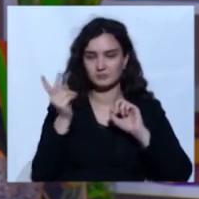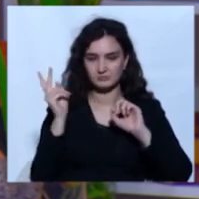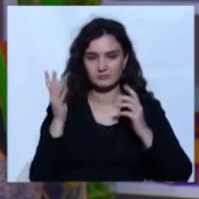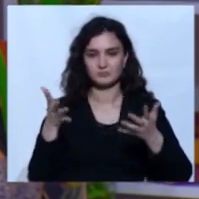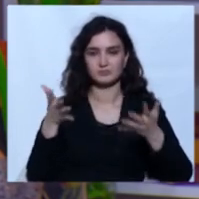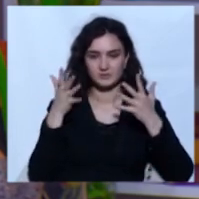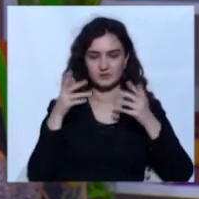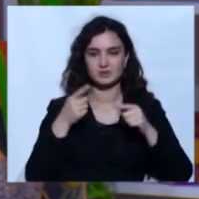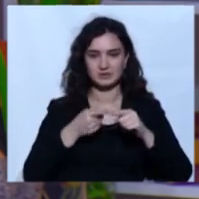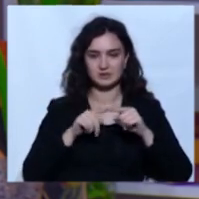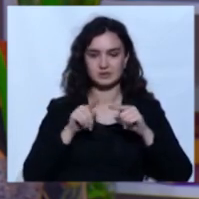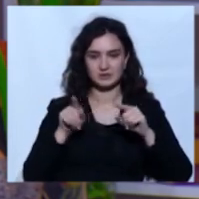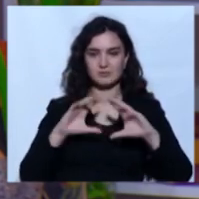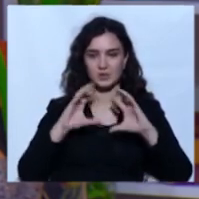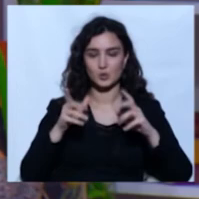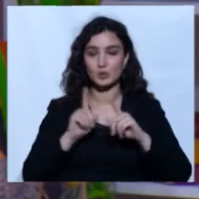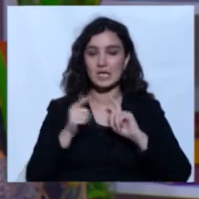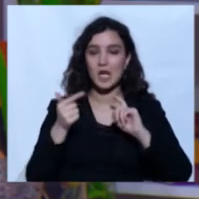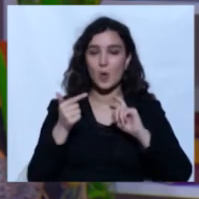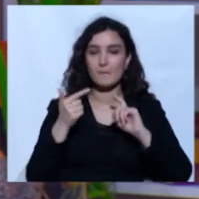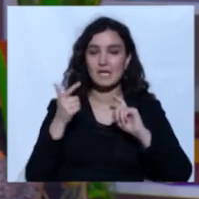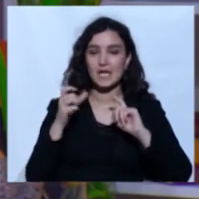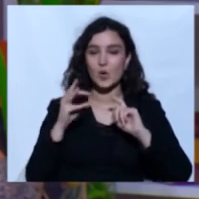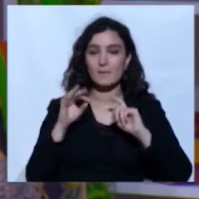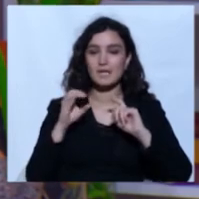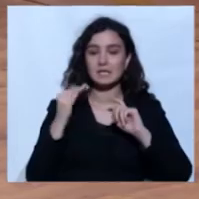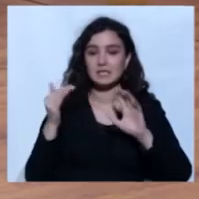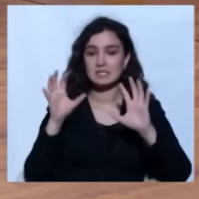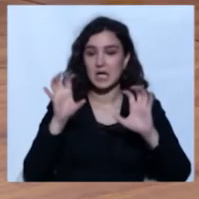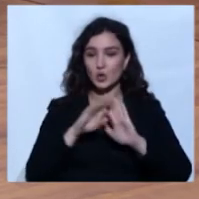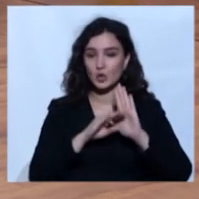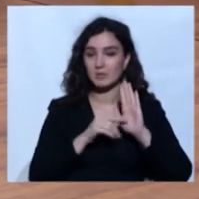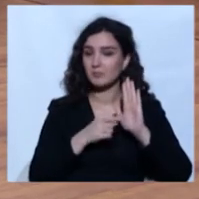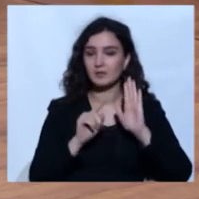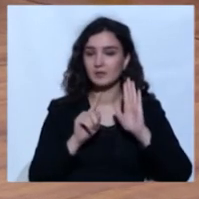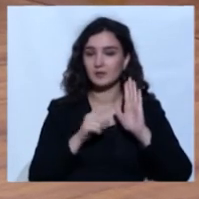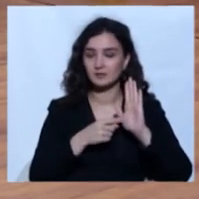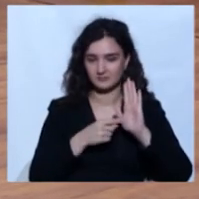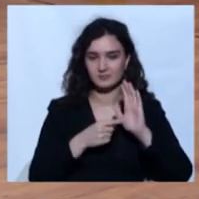აი ეს კანონები სწორედ სამყაროს შემეცნების შედეგია.